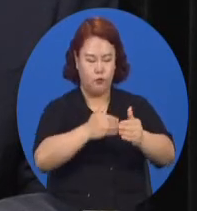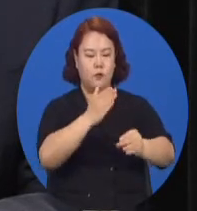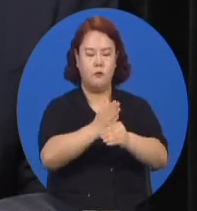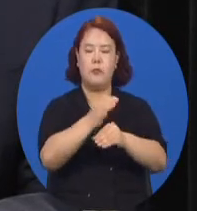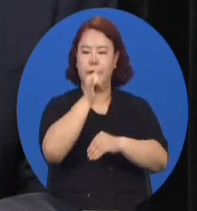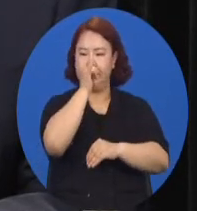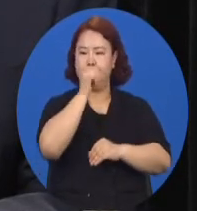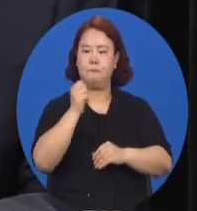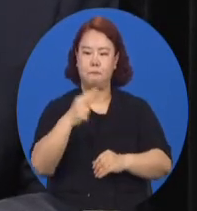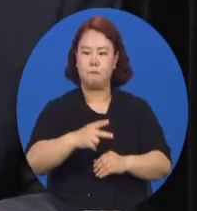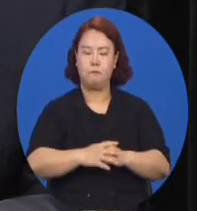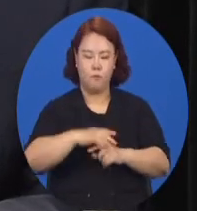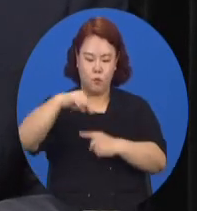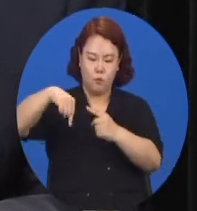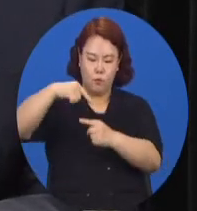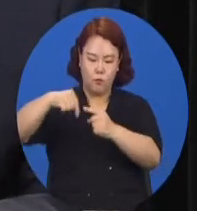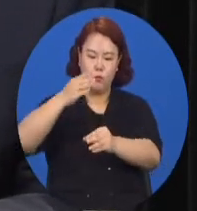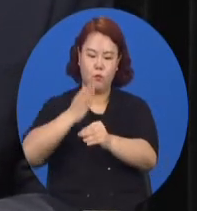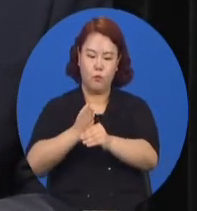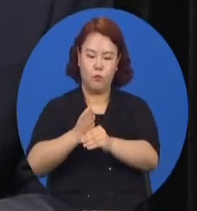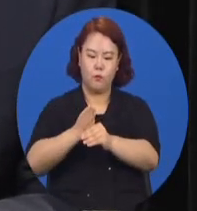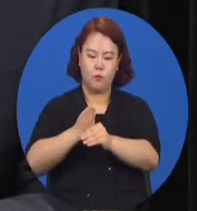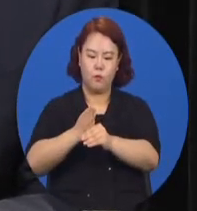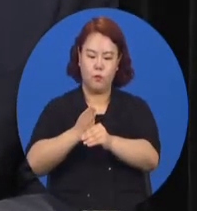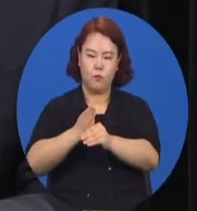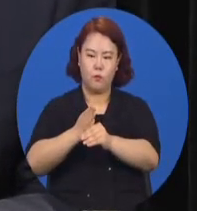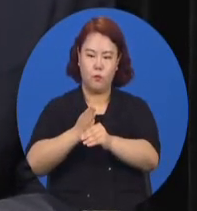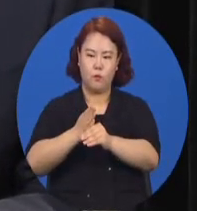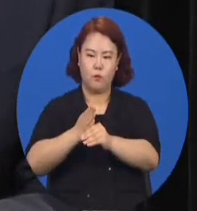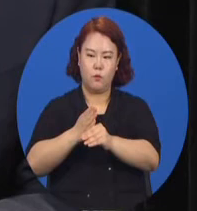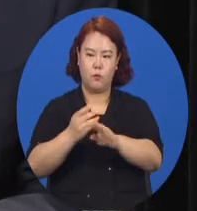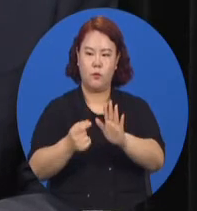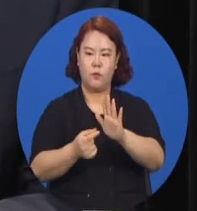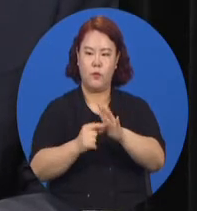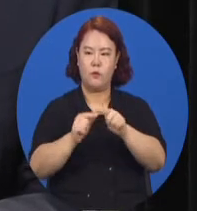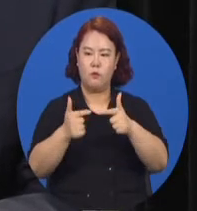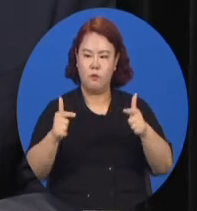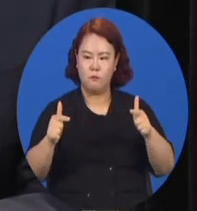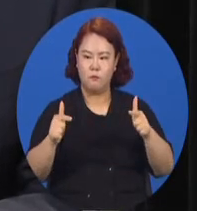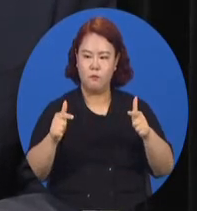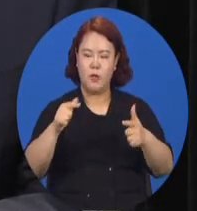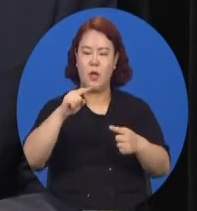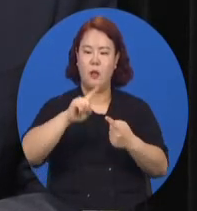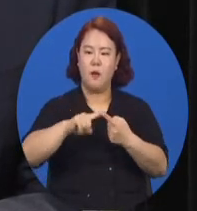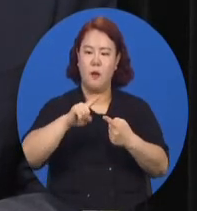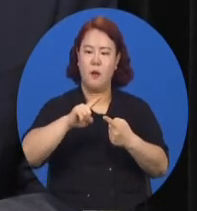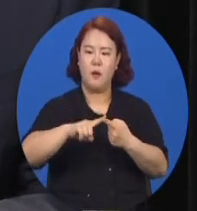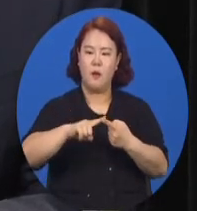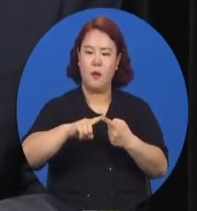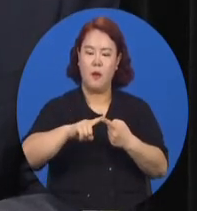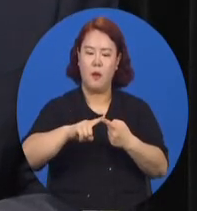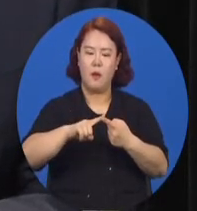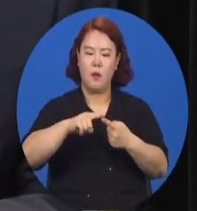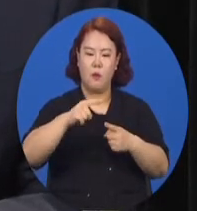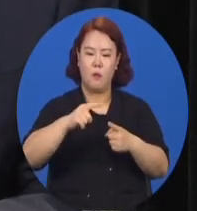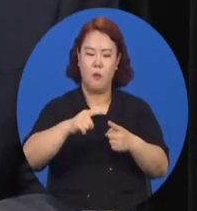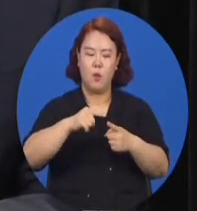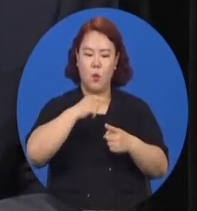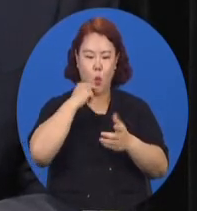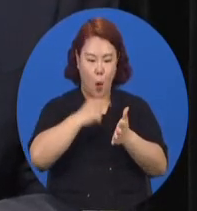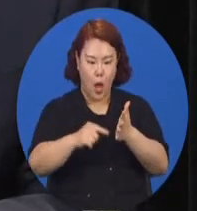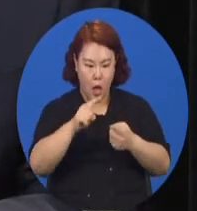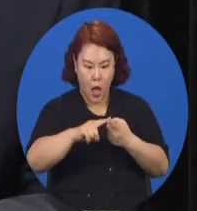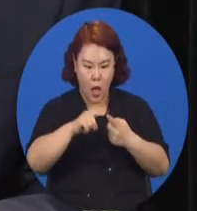있습니다. 그리고 운영 과정에서 상당한 운영 적자가 나타나는 부분에 대해서는 우리가 관광 수입으로 지금